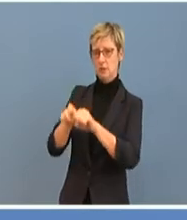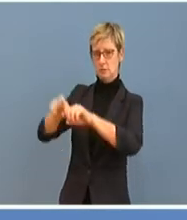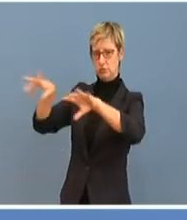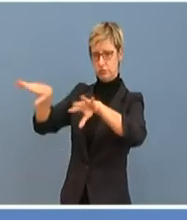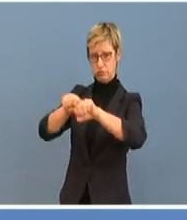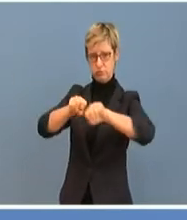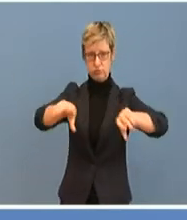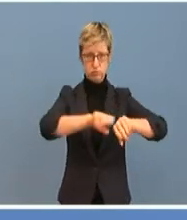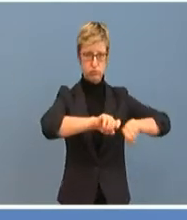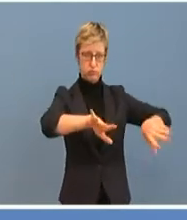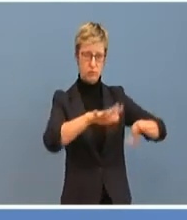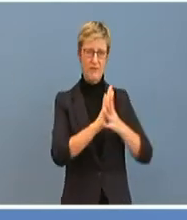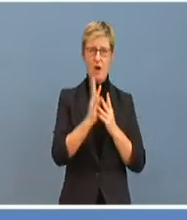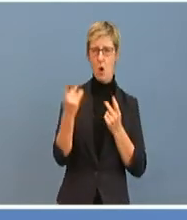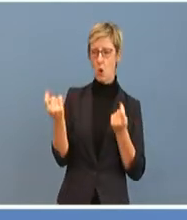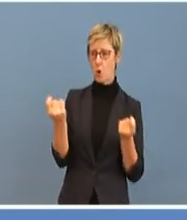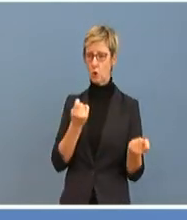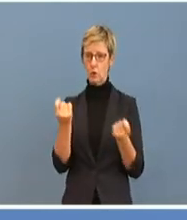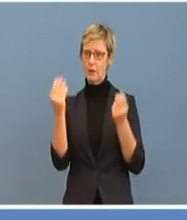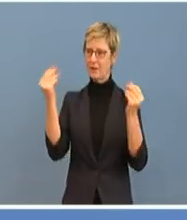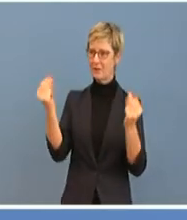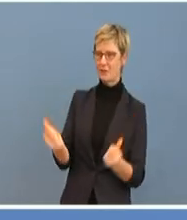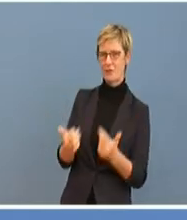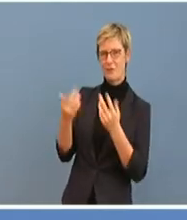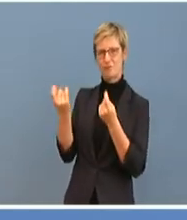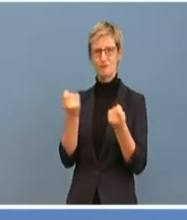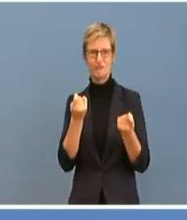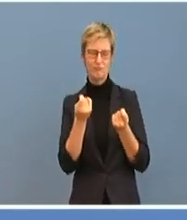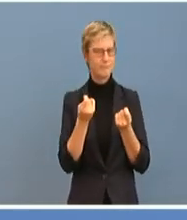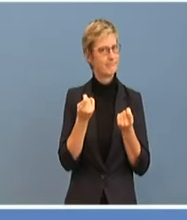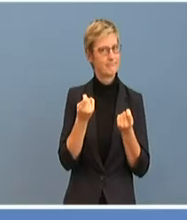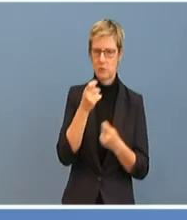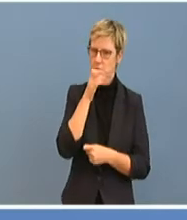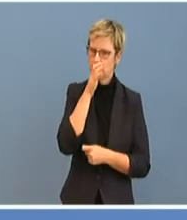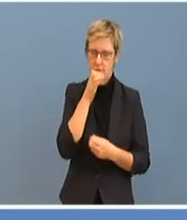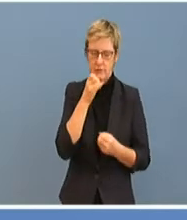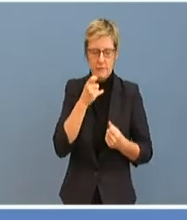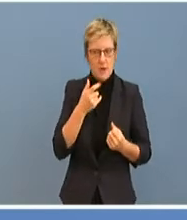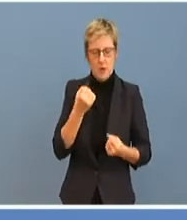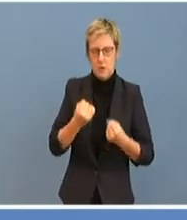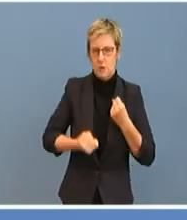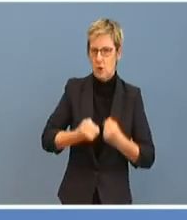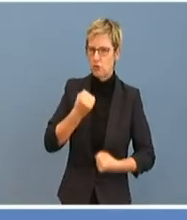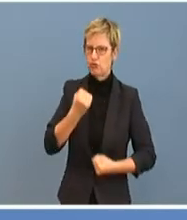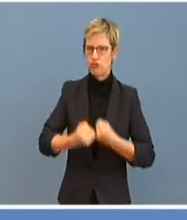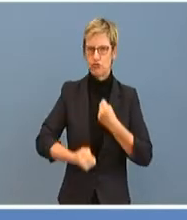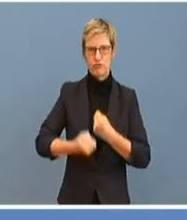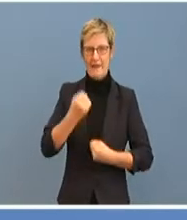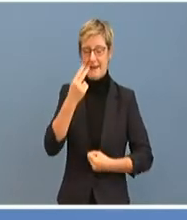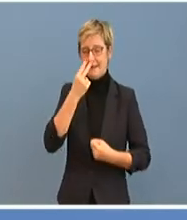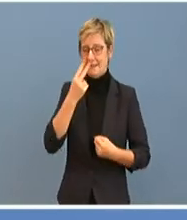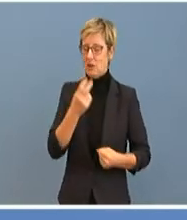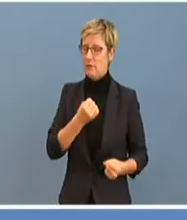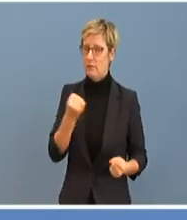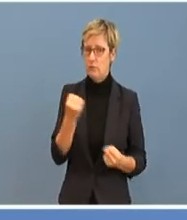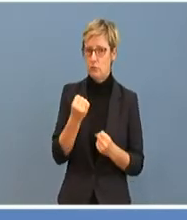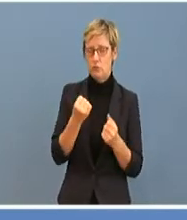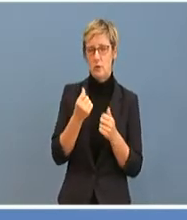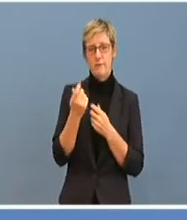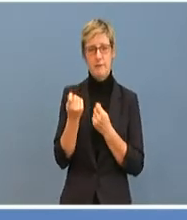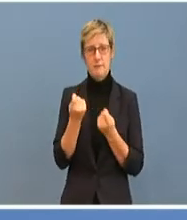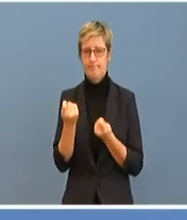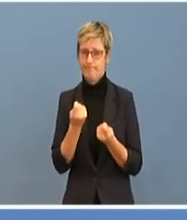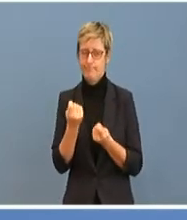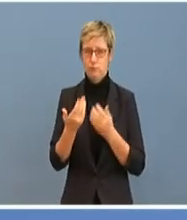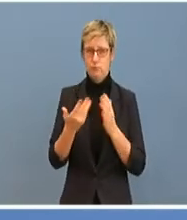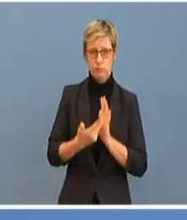die derzeit kaum noch zu kontrollieren ist. Und ich sage das in aller Solidarität. Ich weiß, wir wissen als Bundesregierung aus